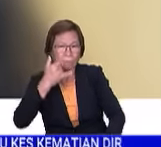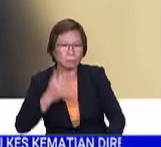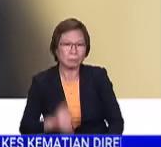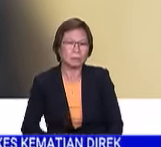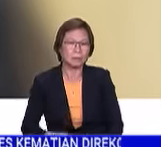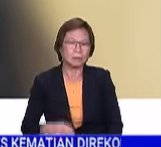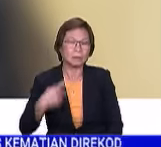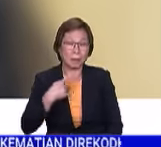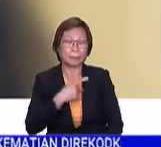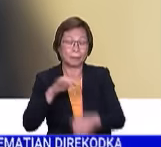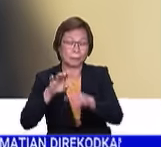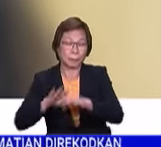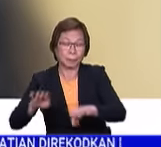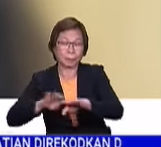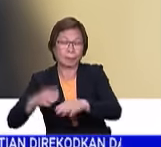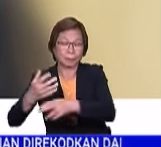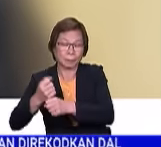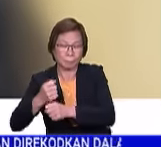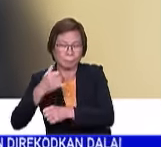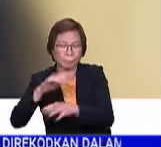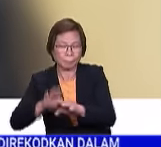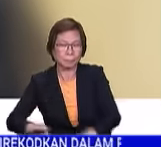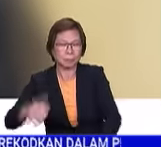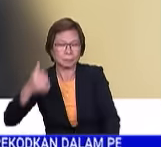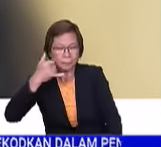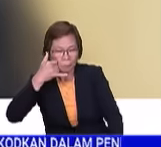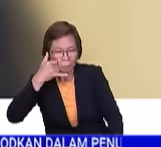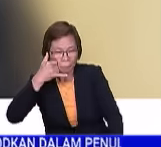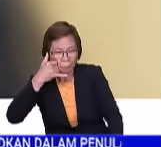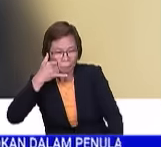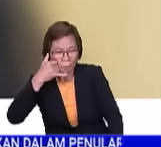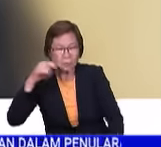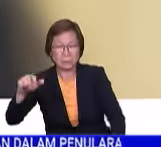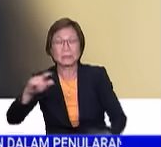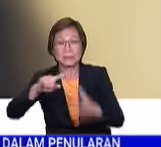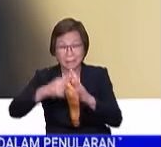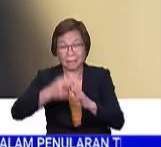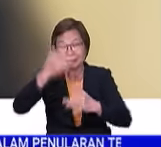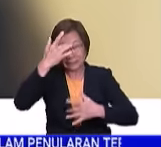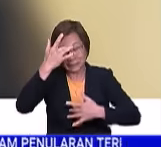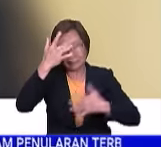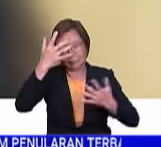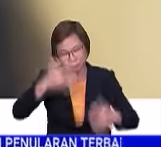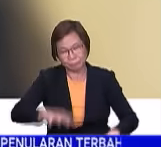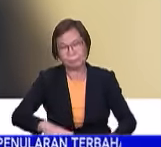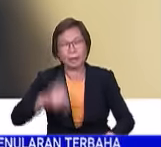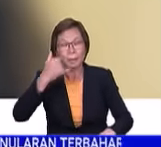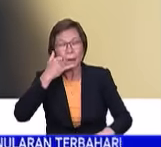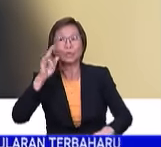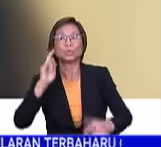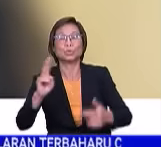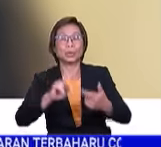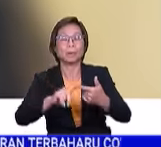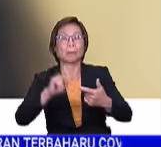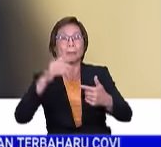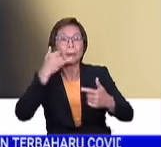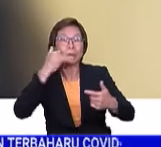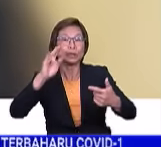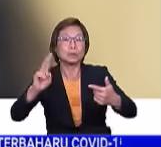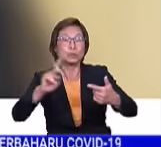Yang kami dapat berita, yang mula dapat berita yang dia sakit, lepas tu panggilan kedua tu dapat berita